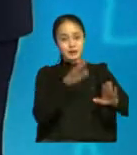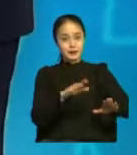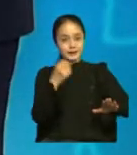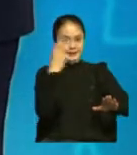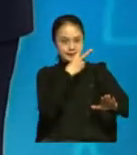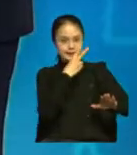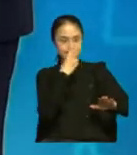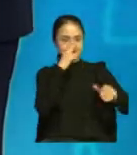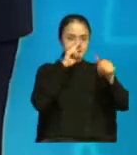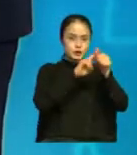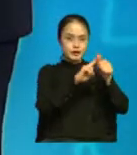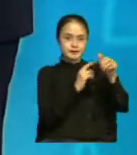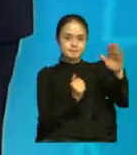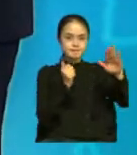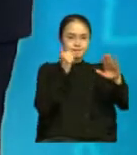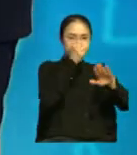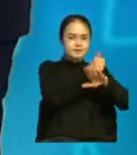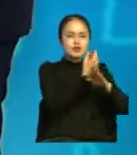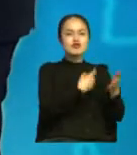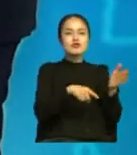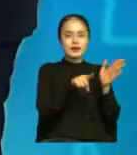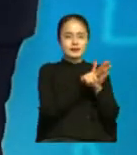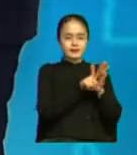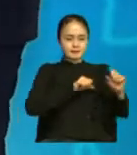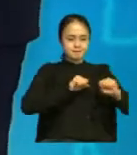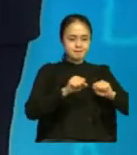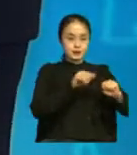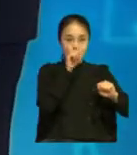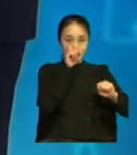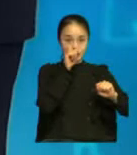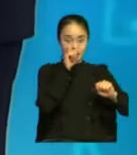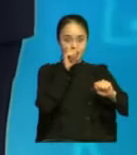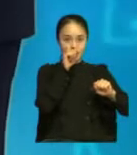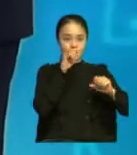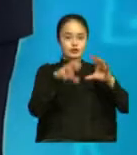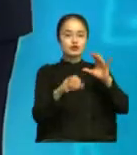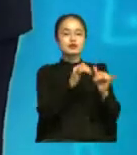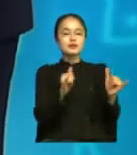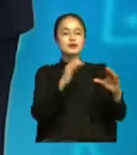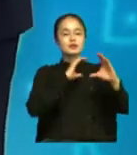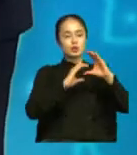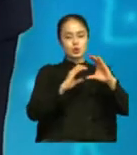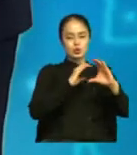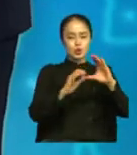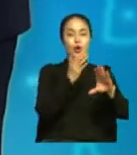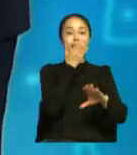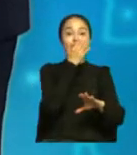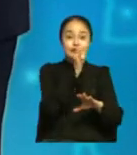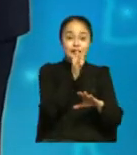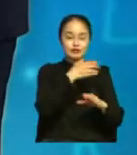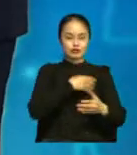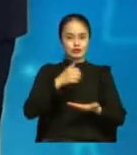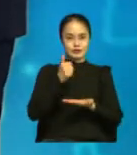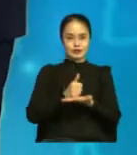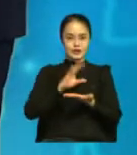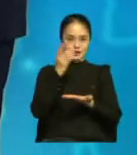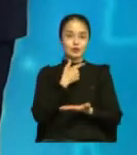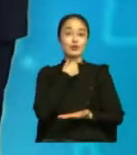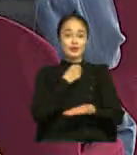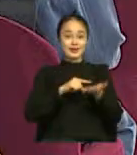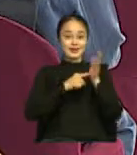밝혔는데요. 그런 만큼 앞으로도 주민들과 소통하는 구청장이 되겠다는 각오입니다. 이수견 후보의 각오도 한번